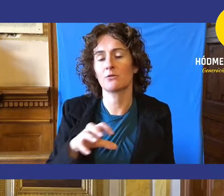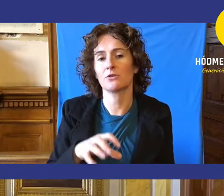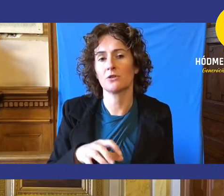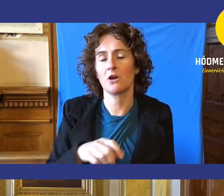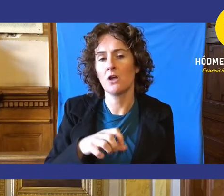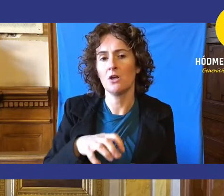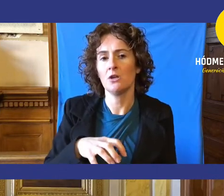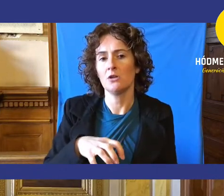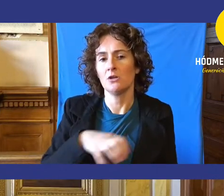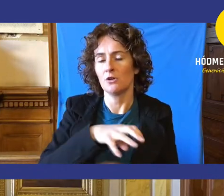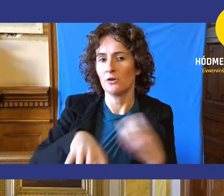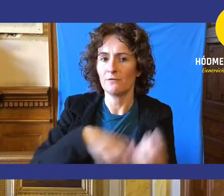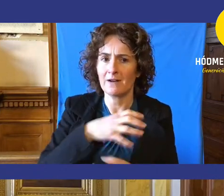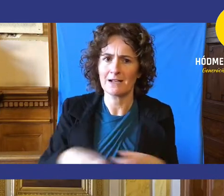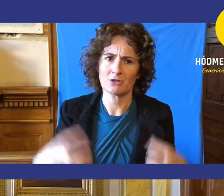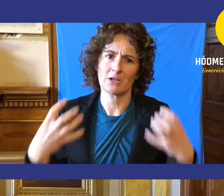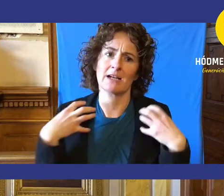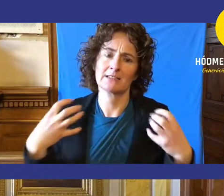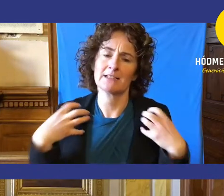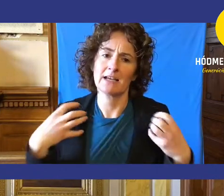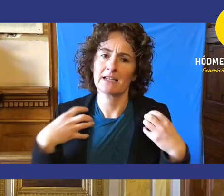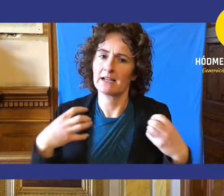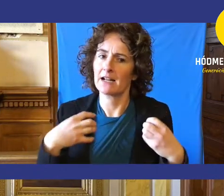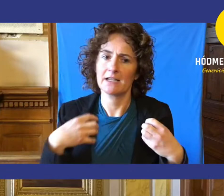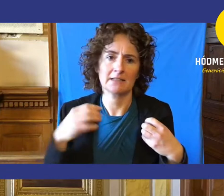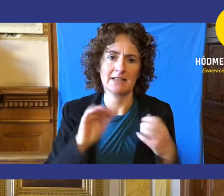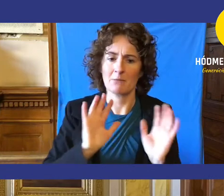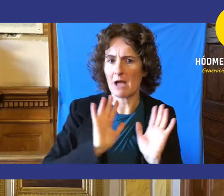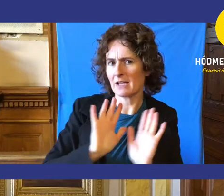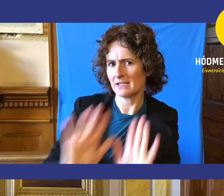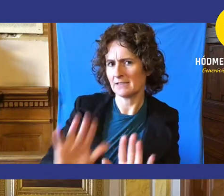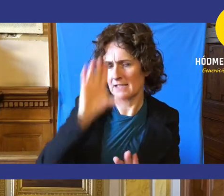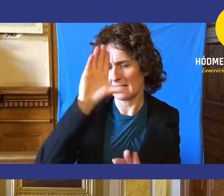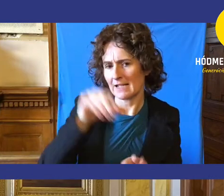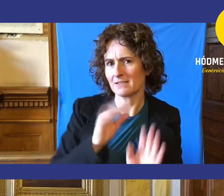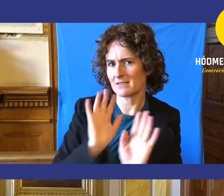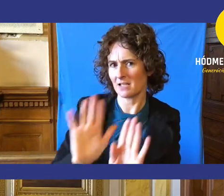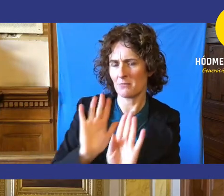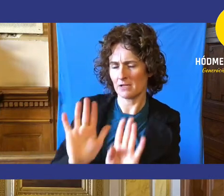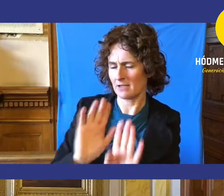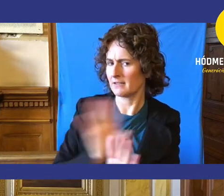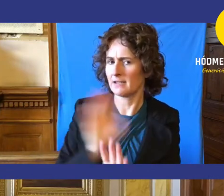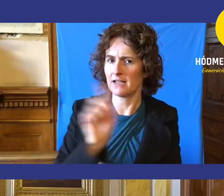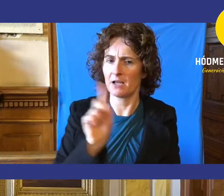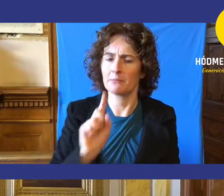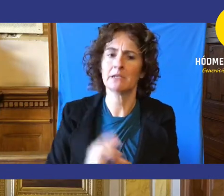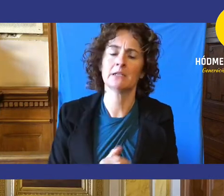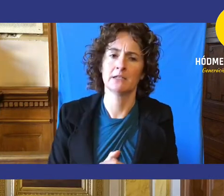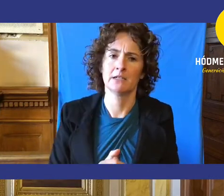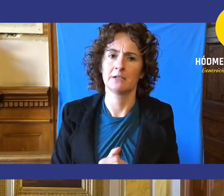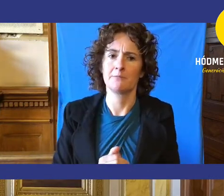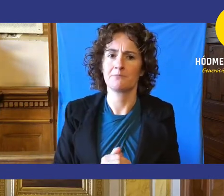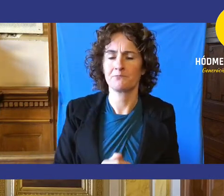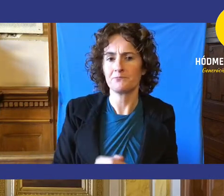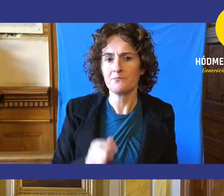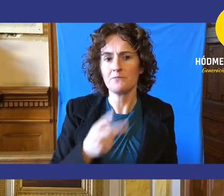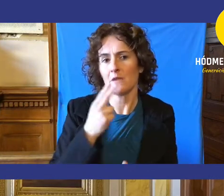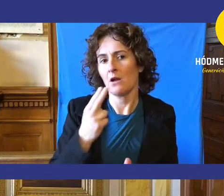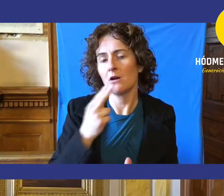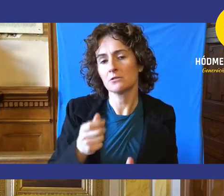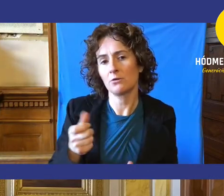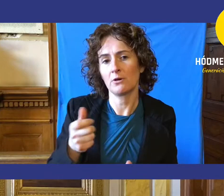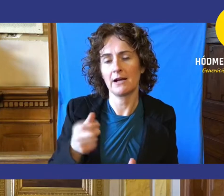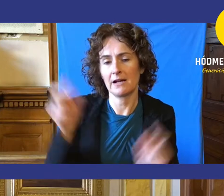családokra terhelni, majd a katások adóját növelték, de a milliárdos cégek, kaszinók, multik, a dohánygyár adóját nem növelték,